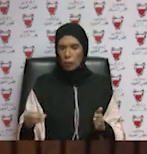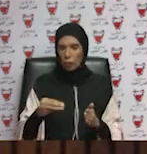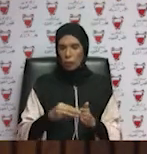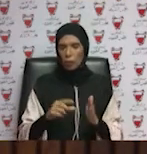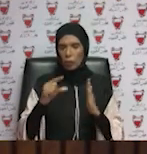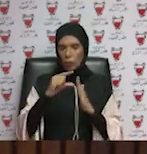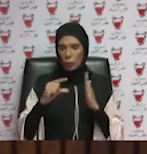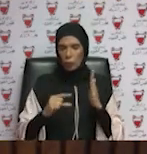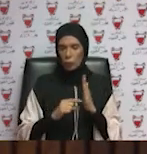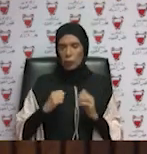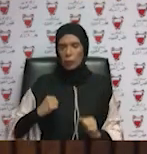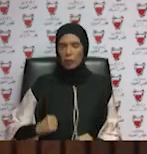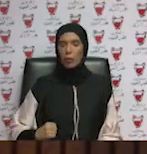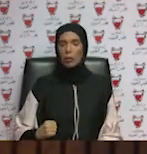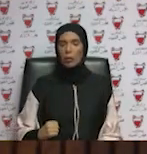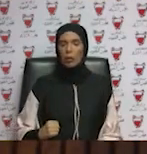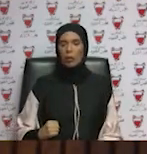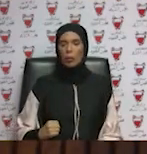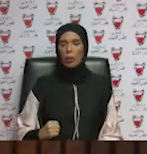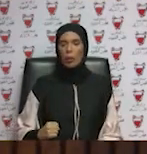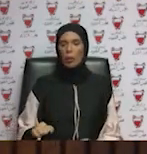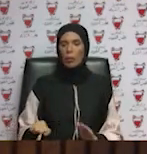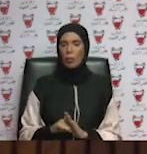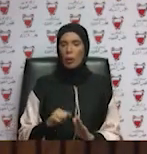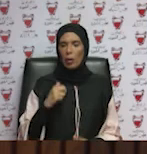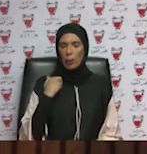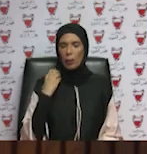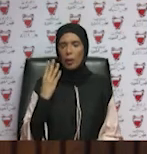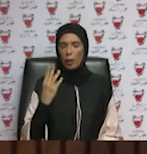الدستور البحريني في المواد